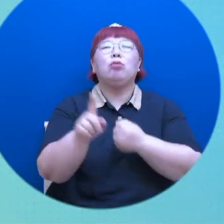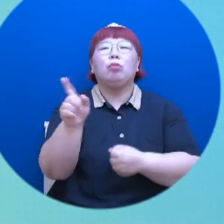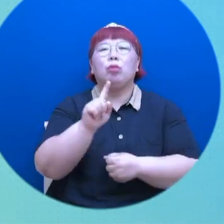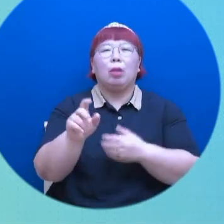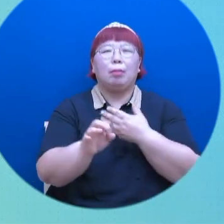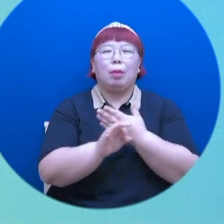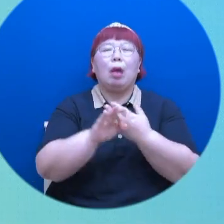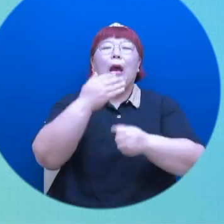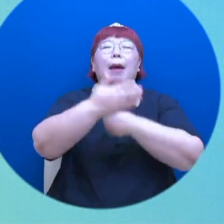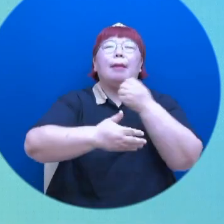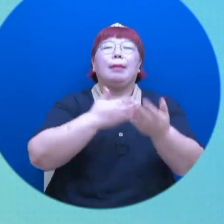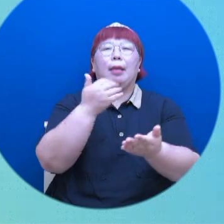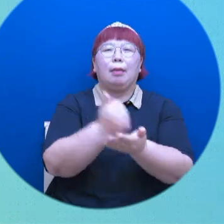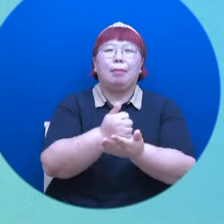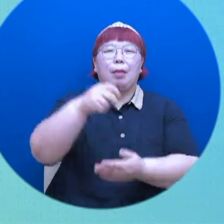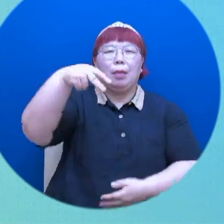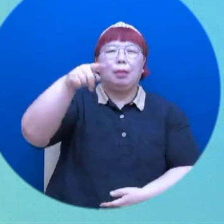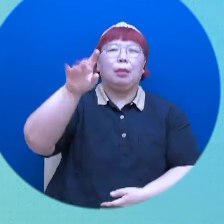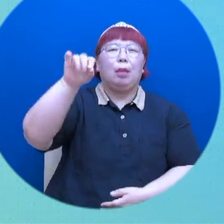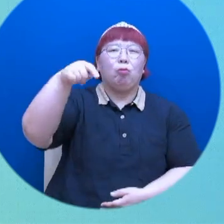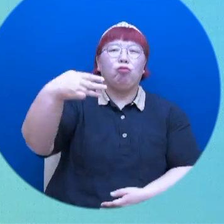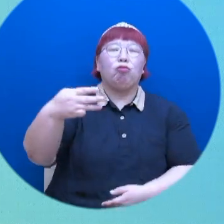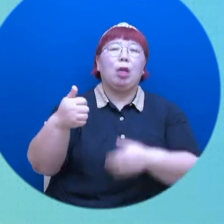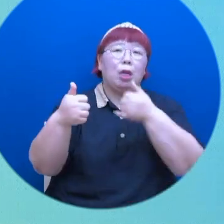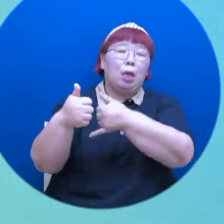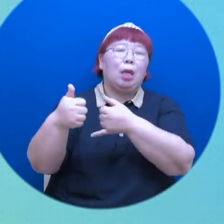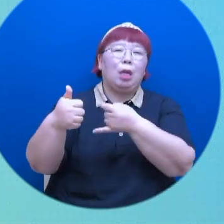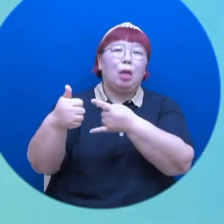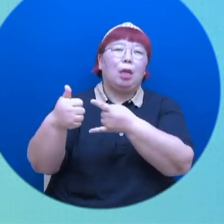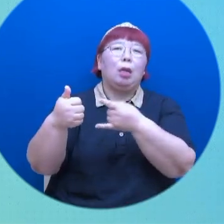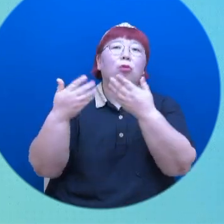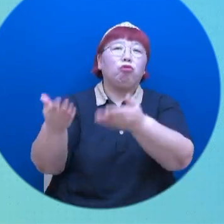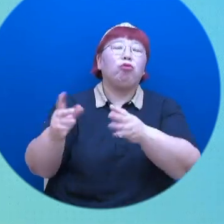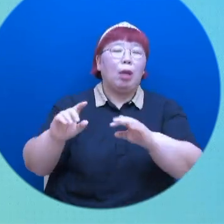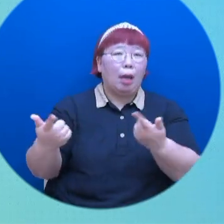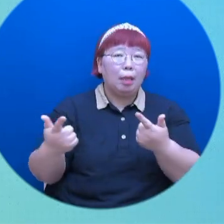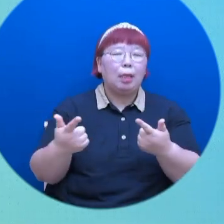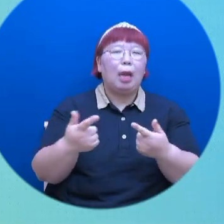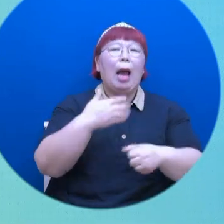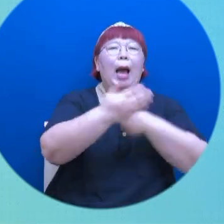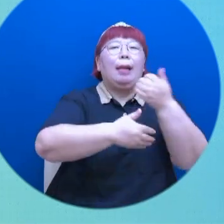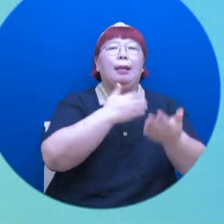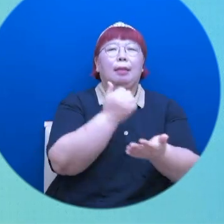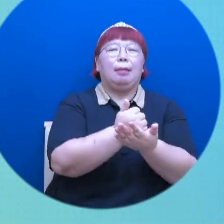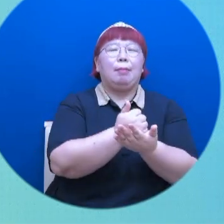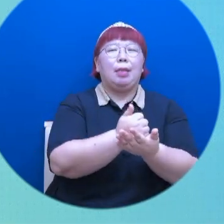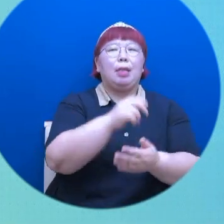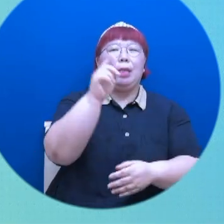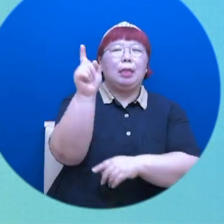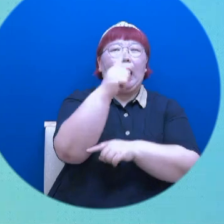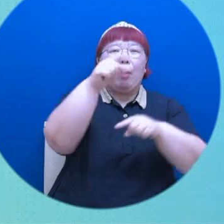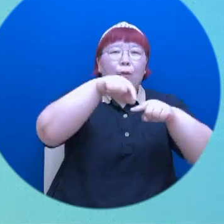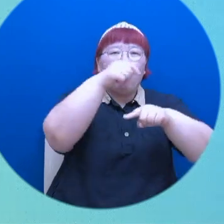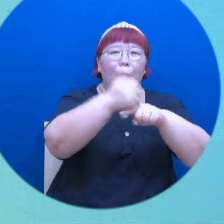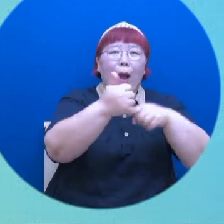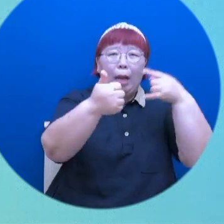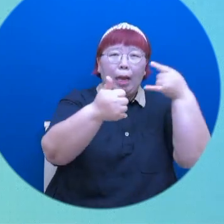하나님께서 사울에게 주신 갑옷이 아니라 하나님께서 다윗에게 주시고